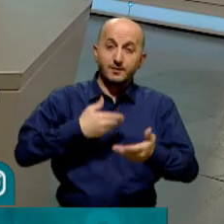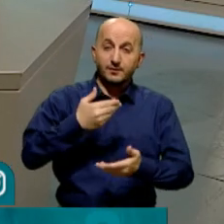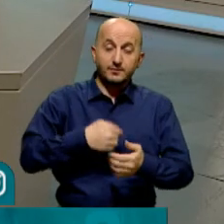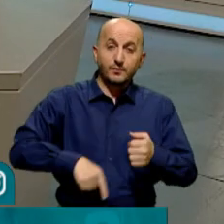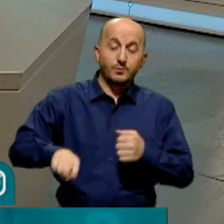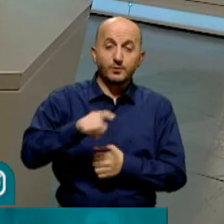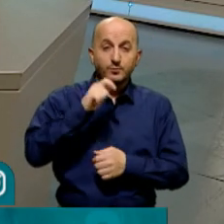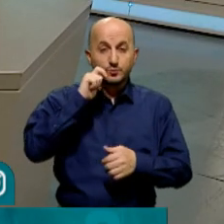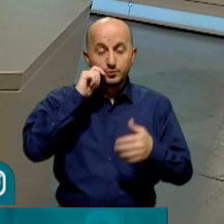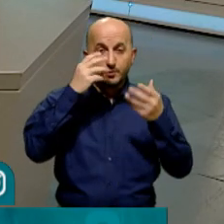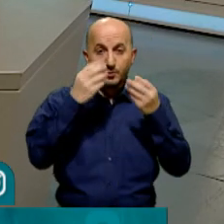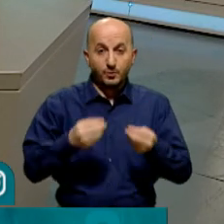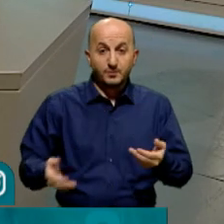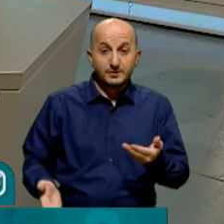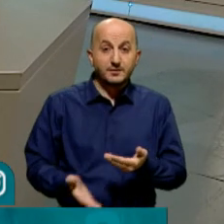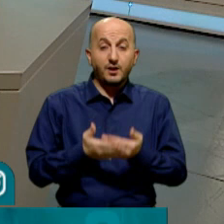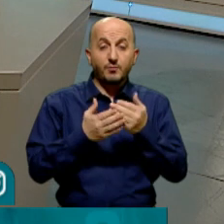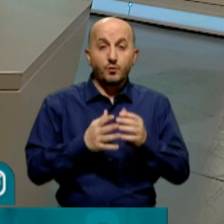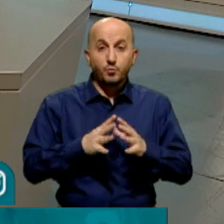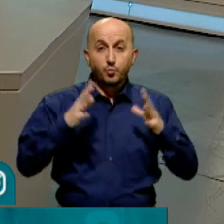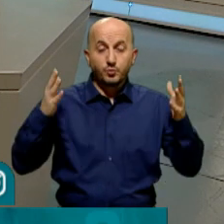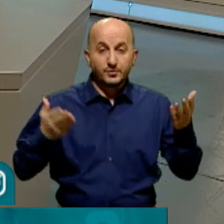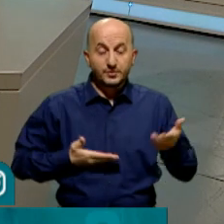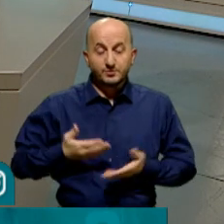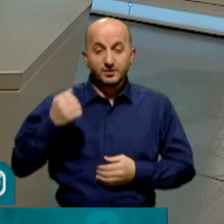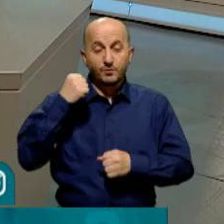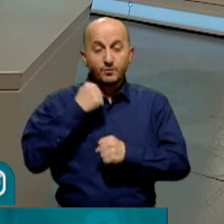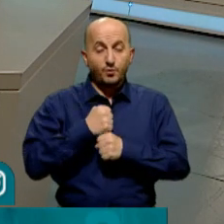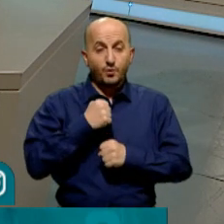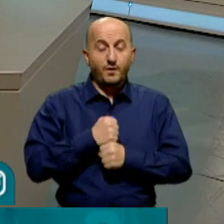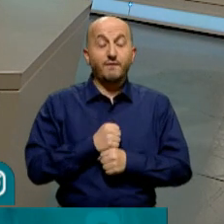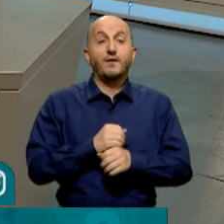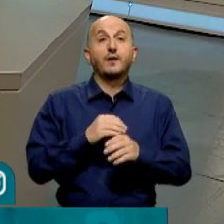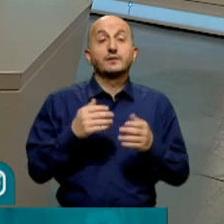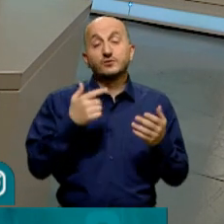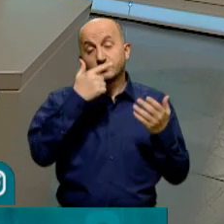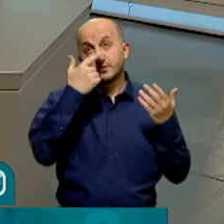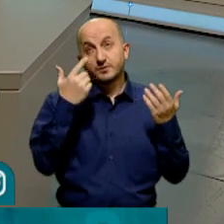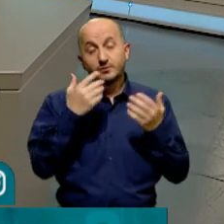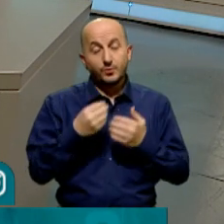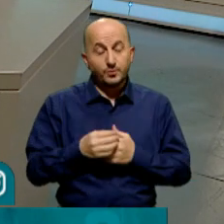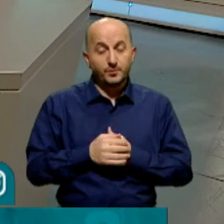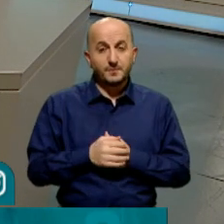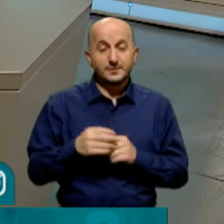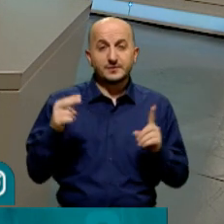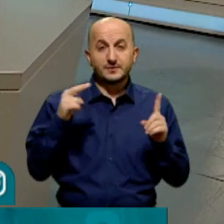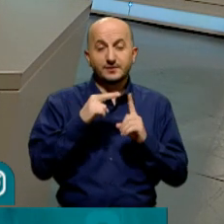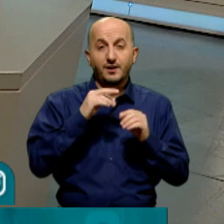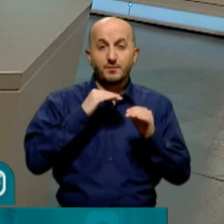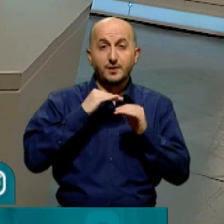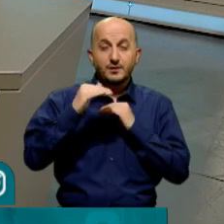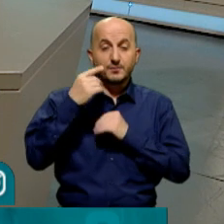onların Müslüman olmalarını sağlamak çok büyük bir hizmet ve görev aslında. Bakın şimdi. Umarım nasip olur. Sahabe-i kirama bakın Allah